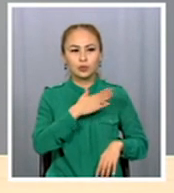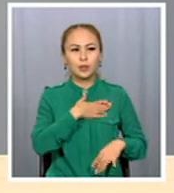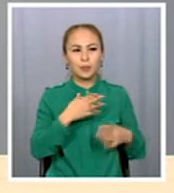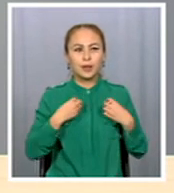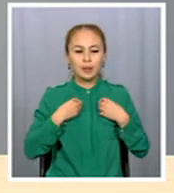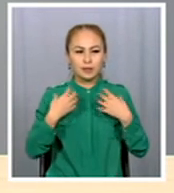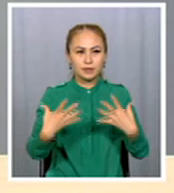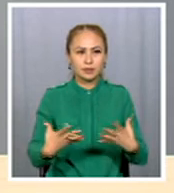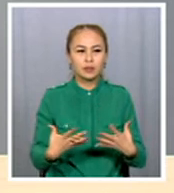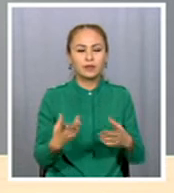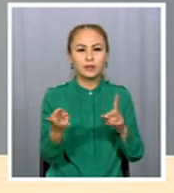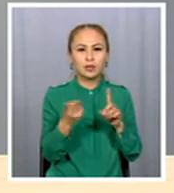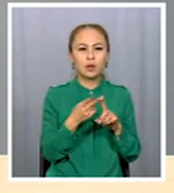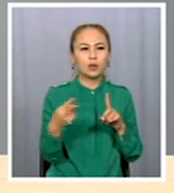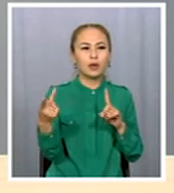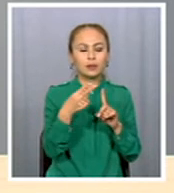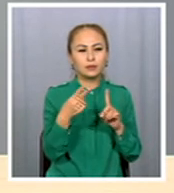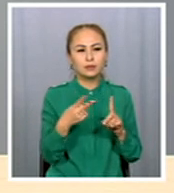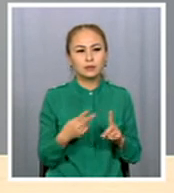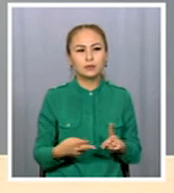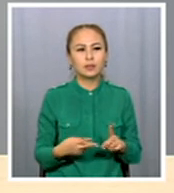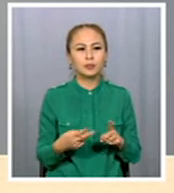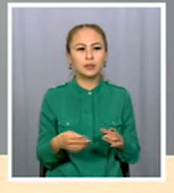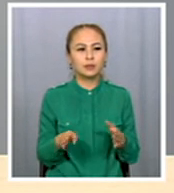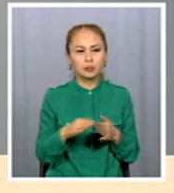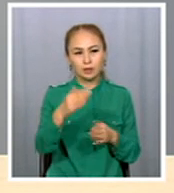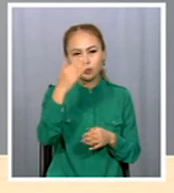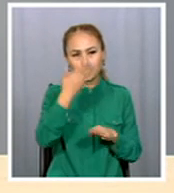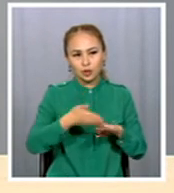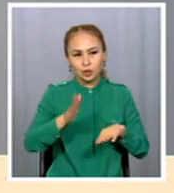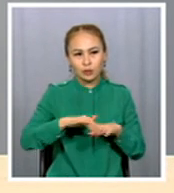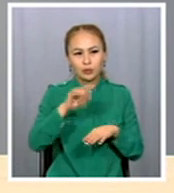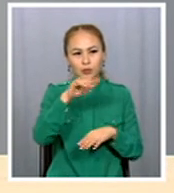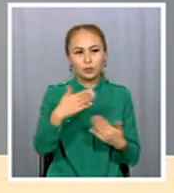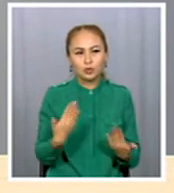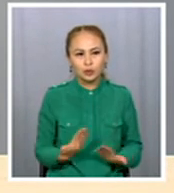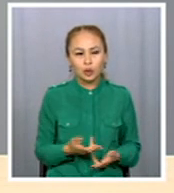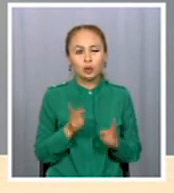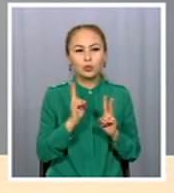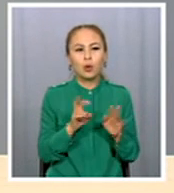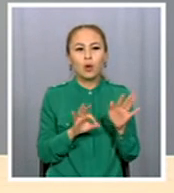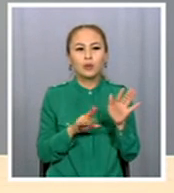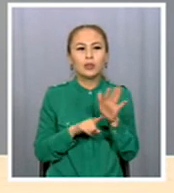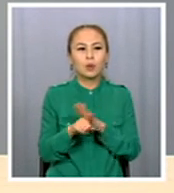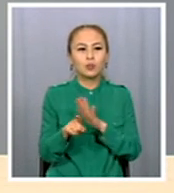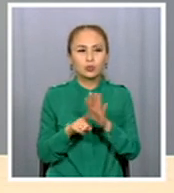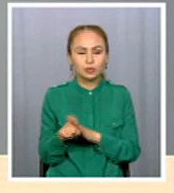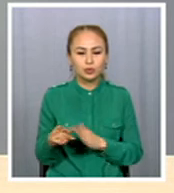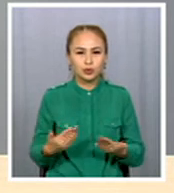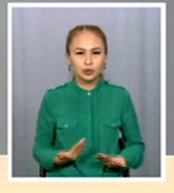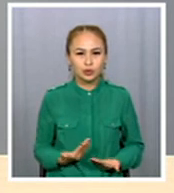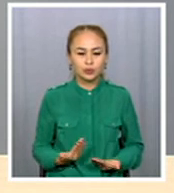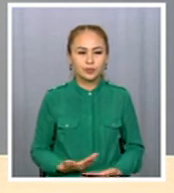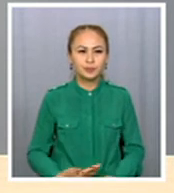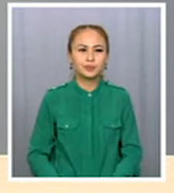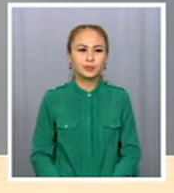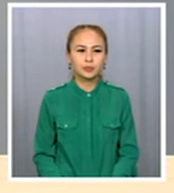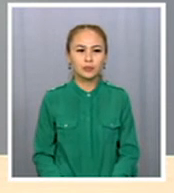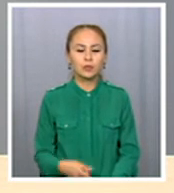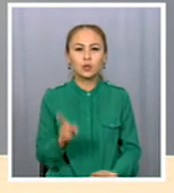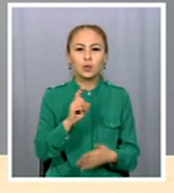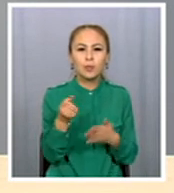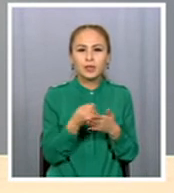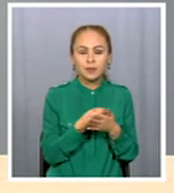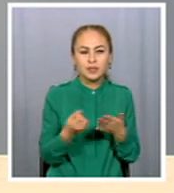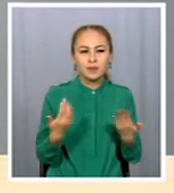праздник». Вторая пословица – «Тяжело тому жить, кто от работы бежит». Да, ребята, чтобы добиться в